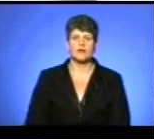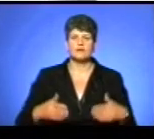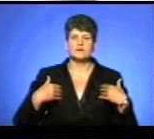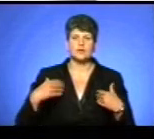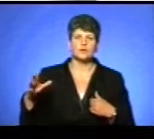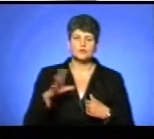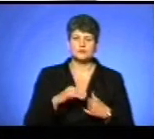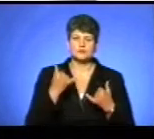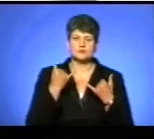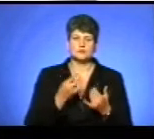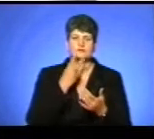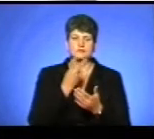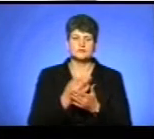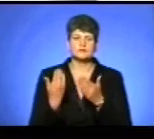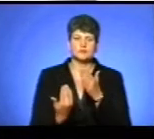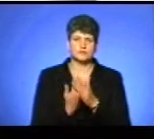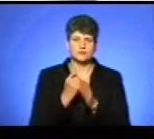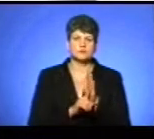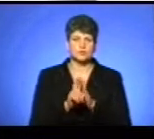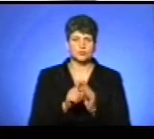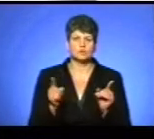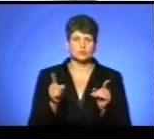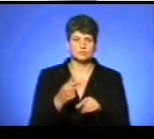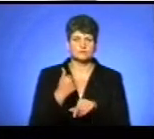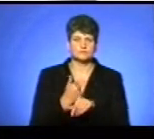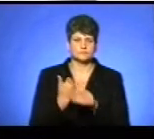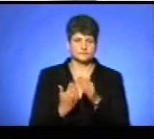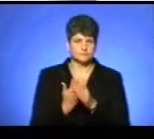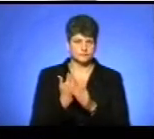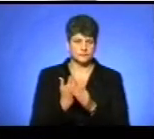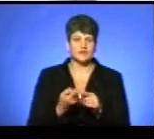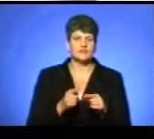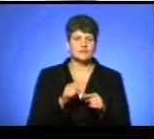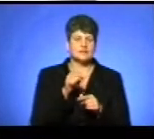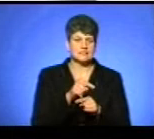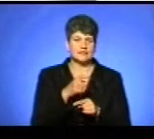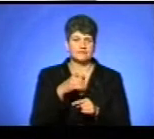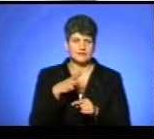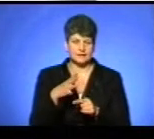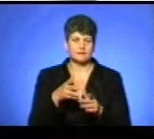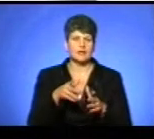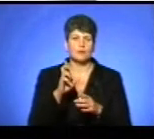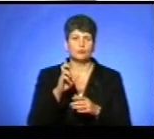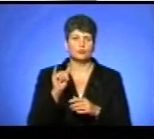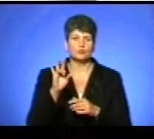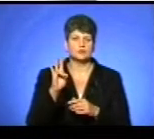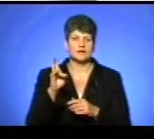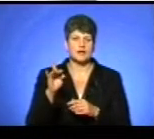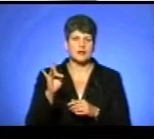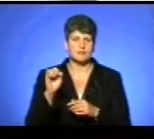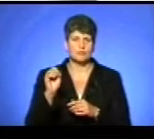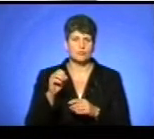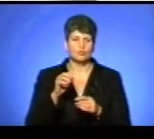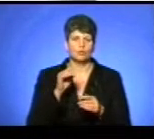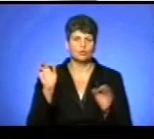Вітаю всіх, хто зараз з нами в ефірі новини. Спочатку коротко про головне. У ці хвилини в галереї «Бункермузу» Тернополі відкривається виставка скульптора